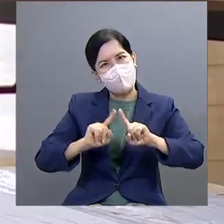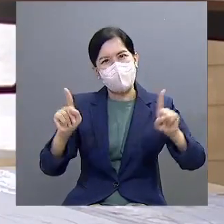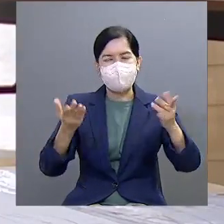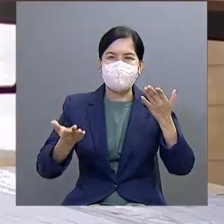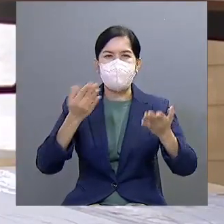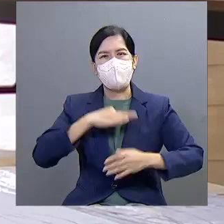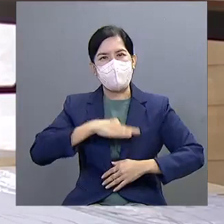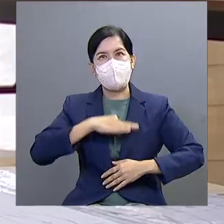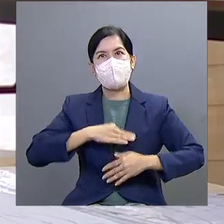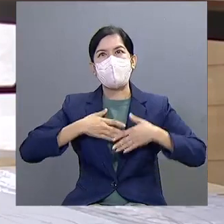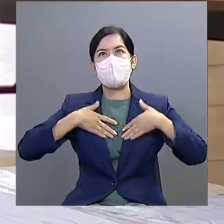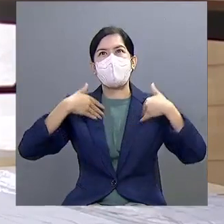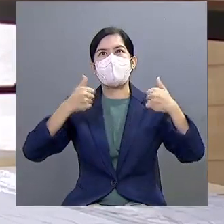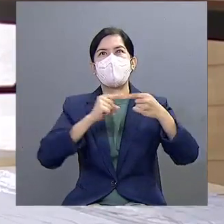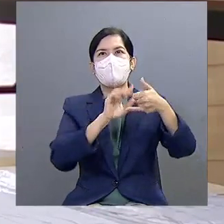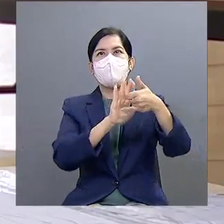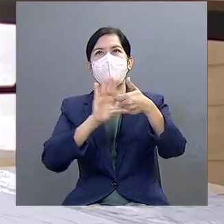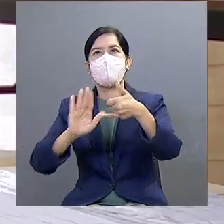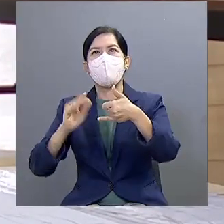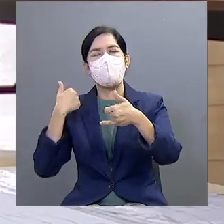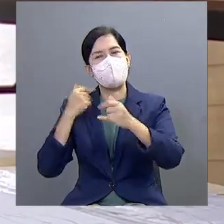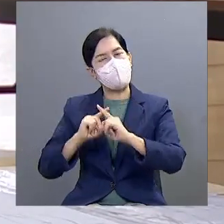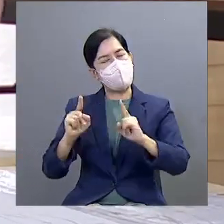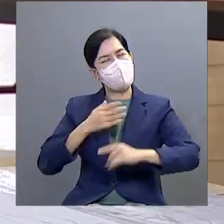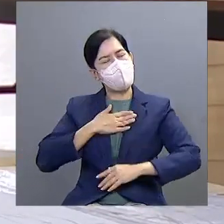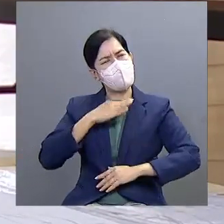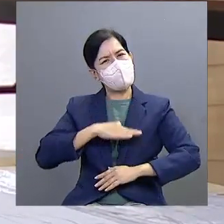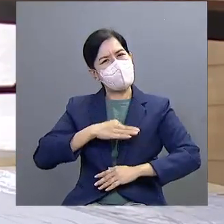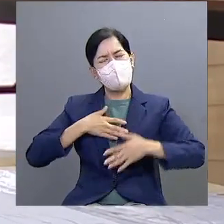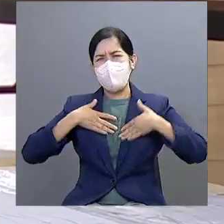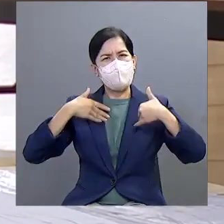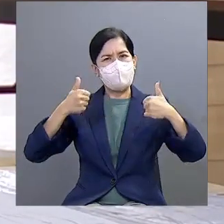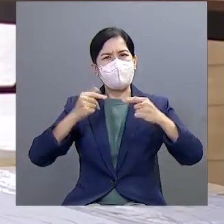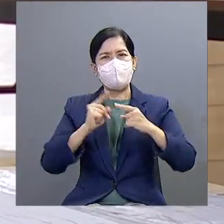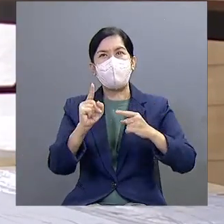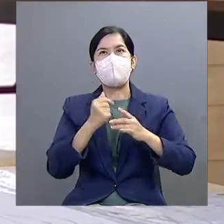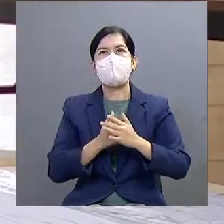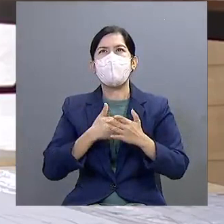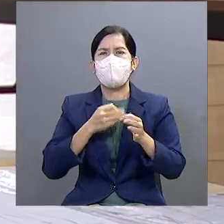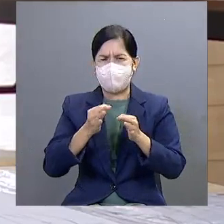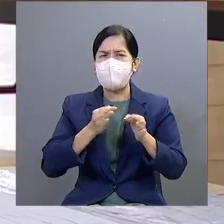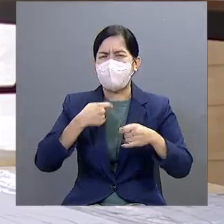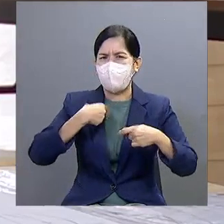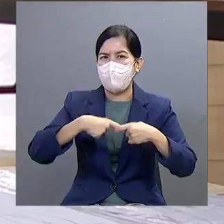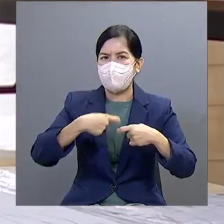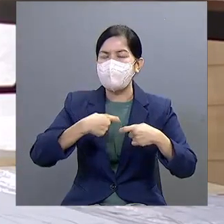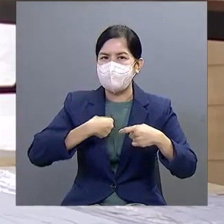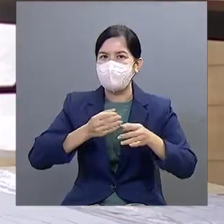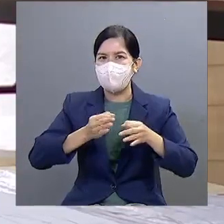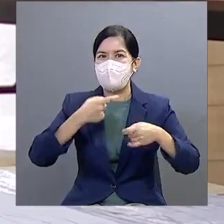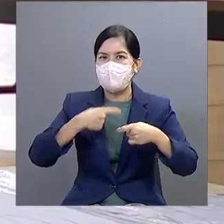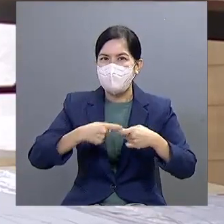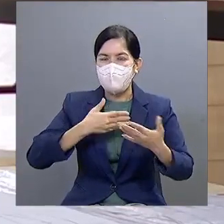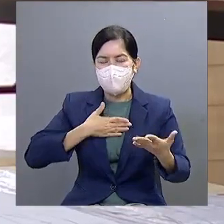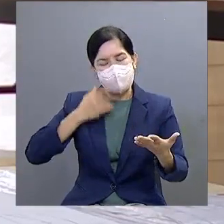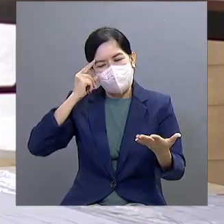เจอว่าเรามีความสุขตรงไหนซึ่งบางทีมันก็อธิบายไม่ถูกว่ามันมาจากตรงไหนแต่มัน